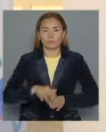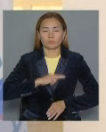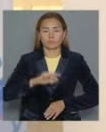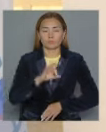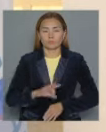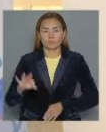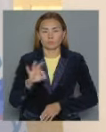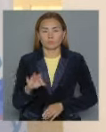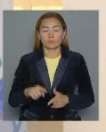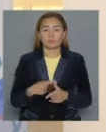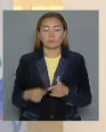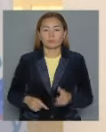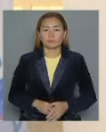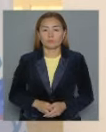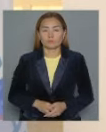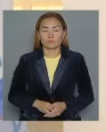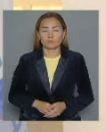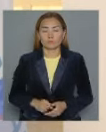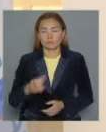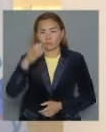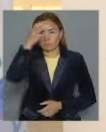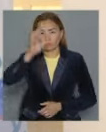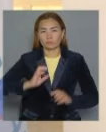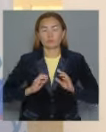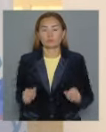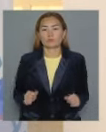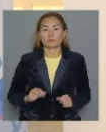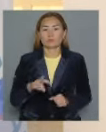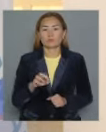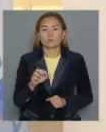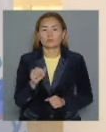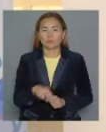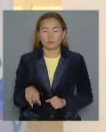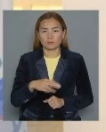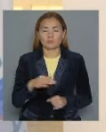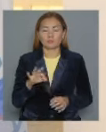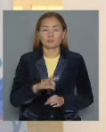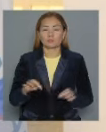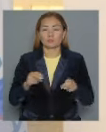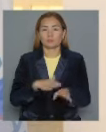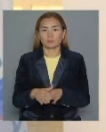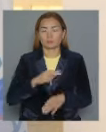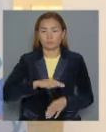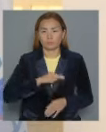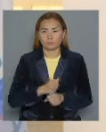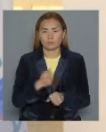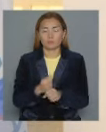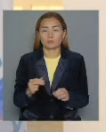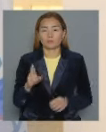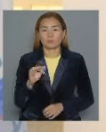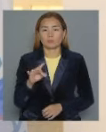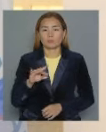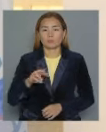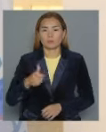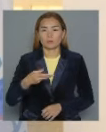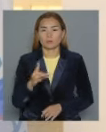туралы, болмаса ақиық ақын батыр біздің Махамбет атамызға байланысты атқарылып жатқан жұмыстар, күйдің атасы Құрманғазыға